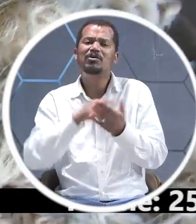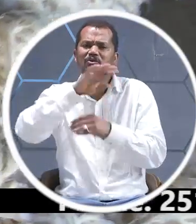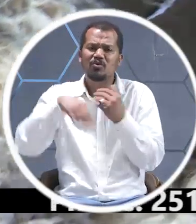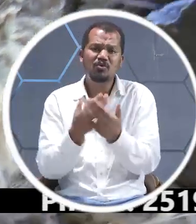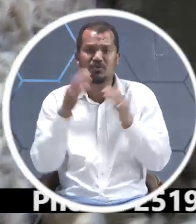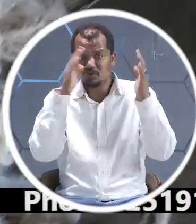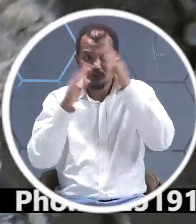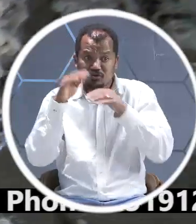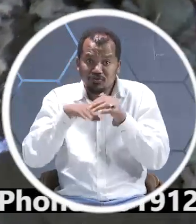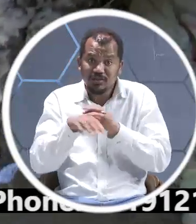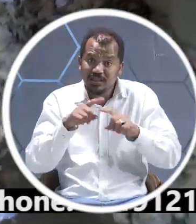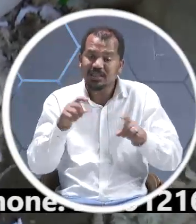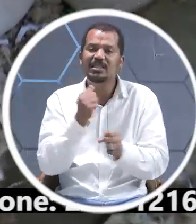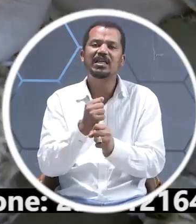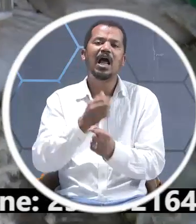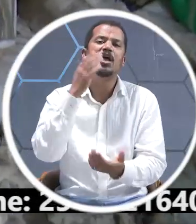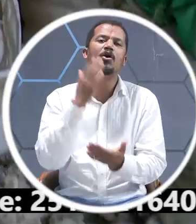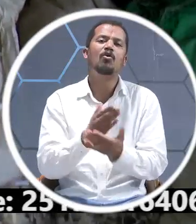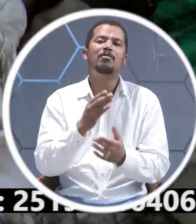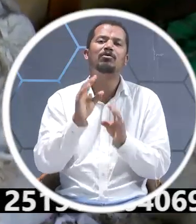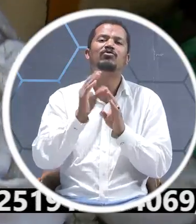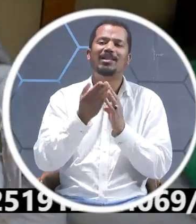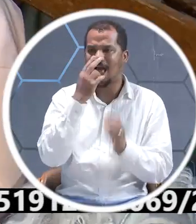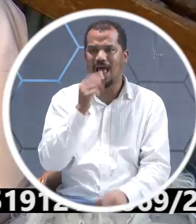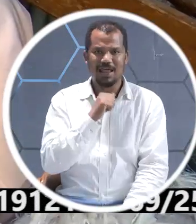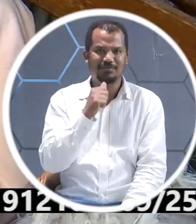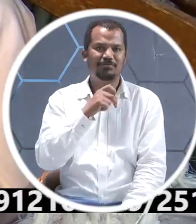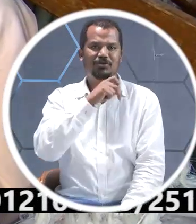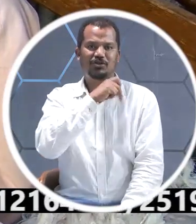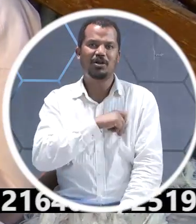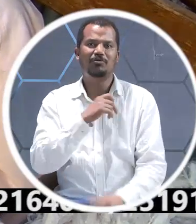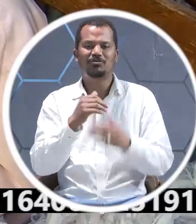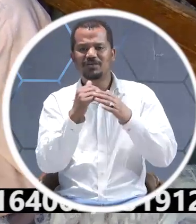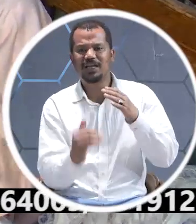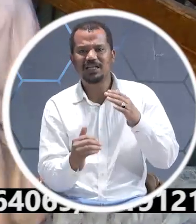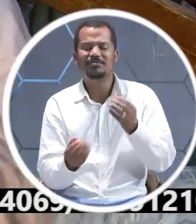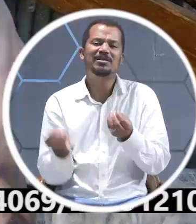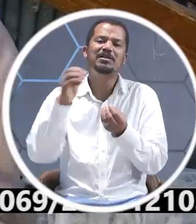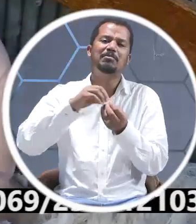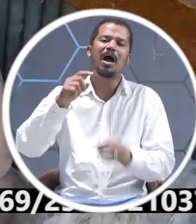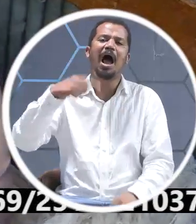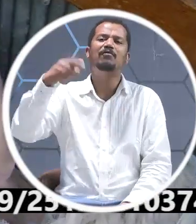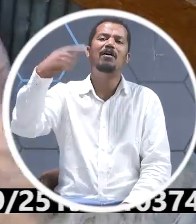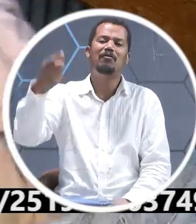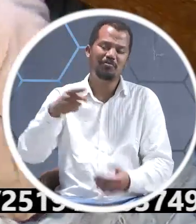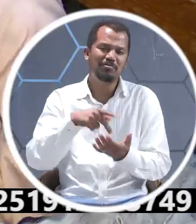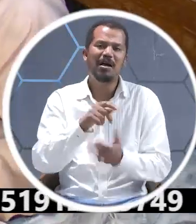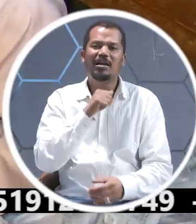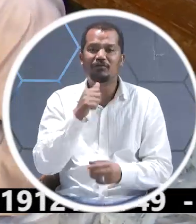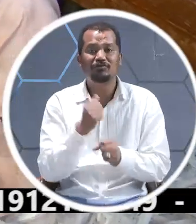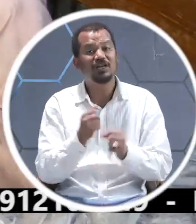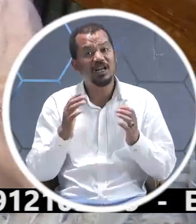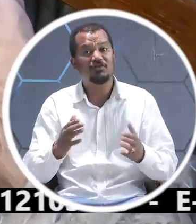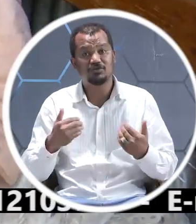በዚህ ሁሉ ችግር ውስጥ ግን ስራ የቆመበት ሁኔታ አላየንም። ደሞዝም እየቀነሰም እየጨመረም አልፎ አልፎ